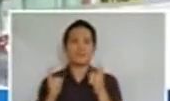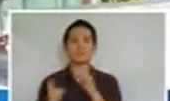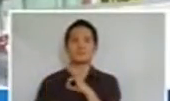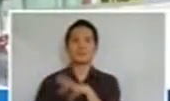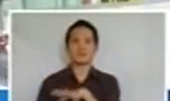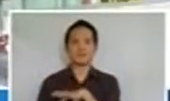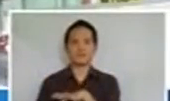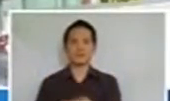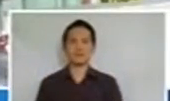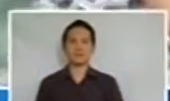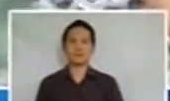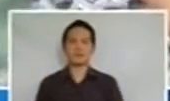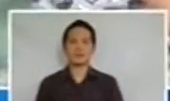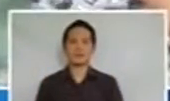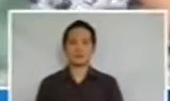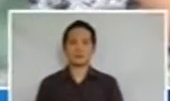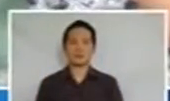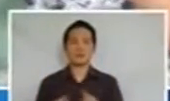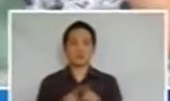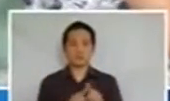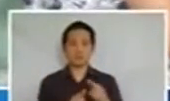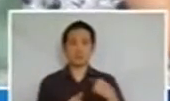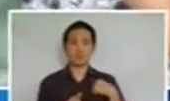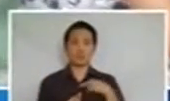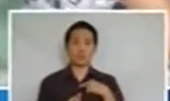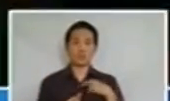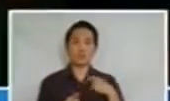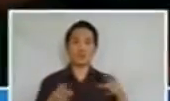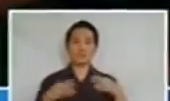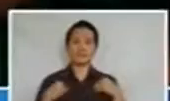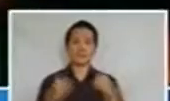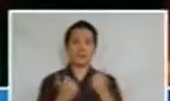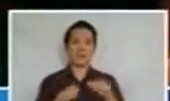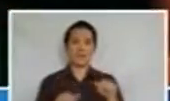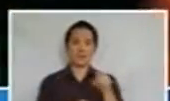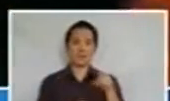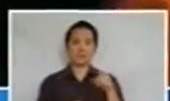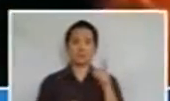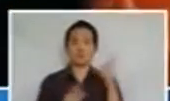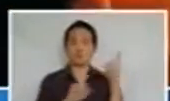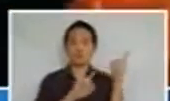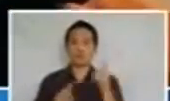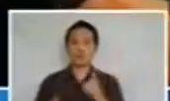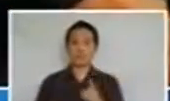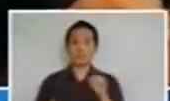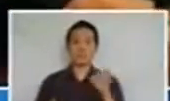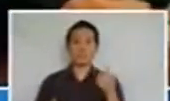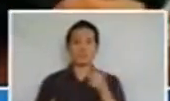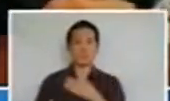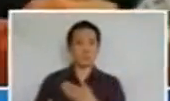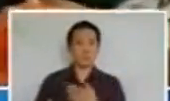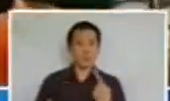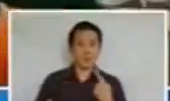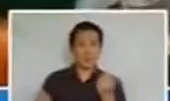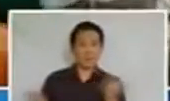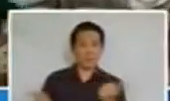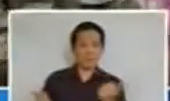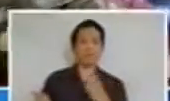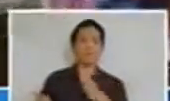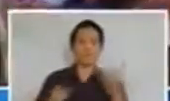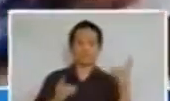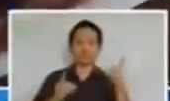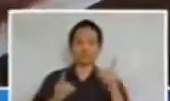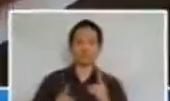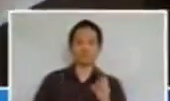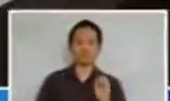hanggang ngayon, nananatili namang COVID-free ang lahat ng jail facilities dito sa Cordillera. Una nang naipabatid na negatibo